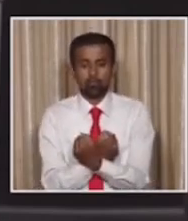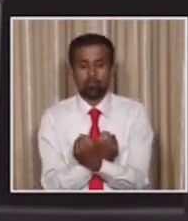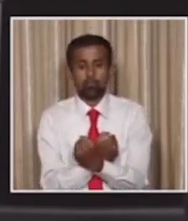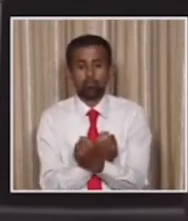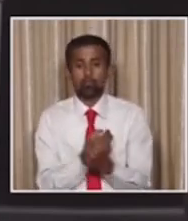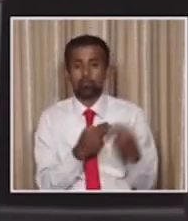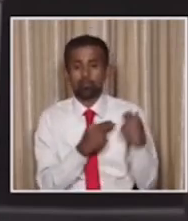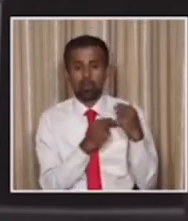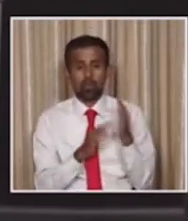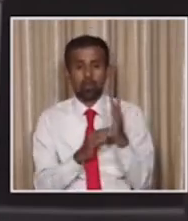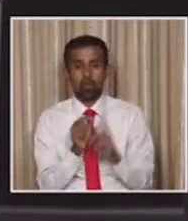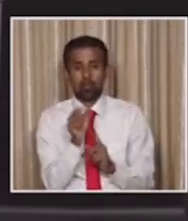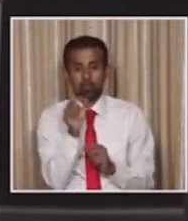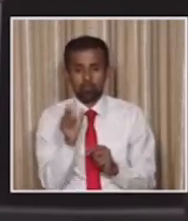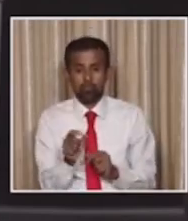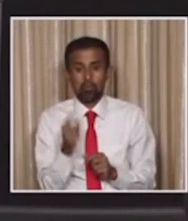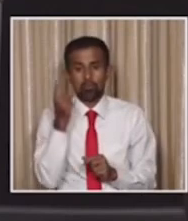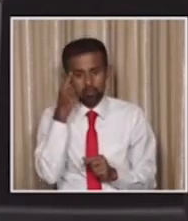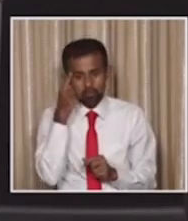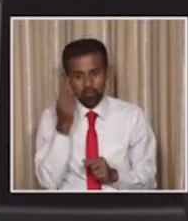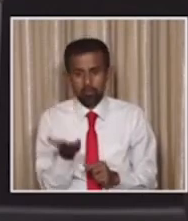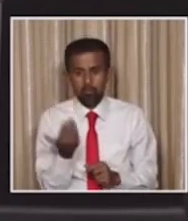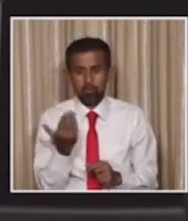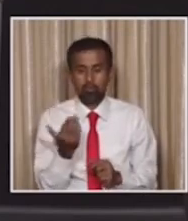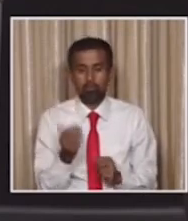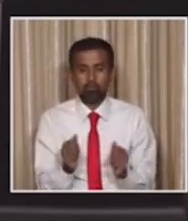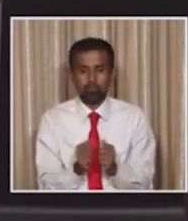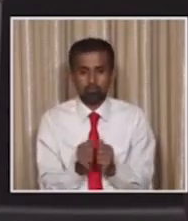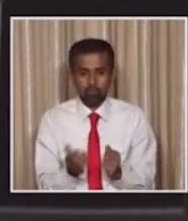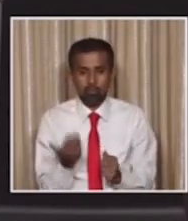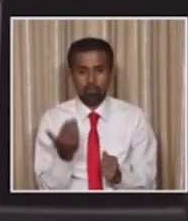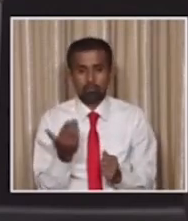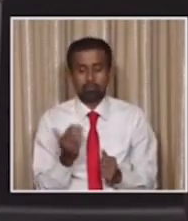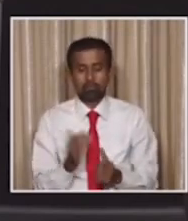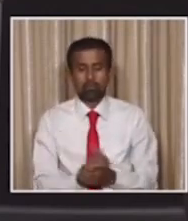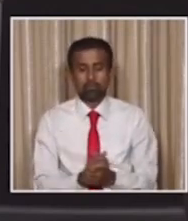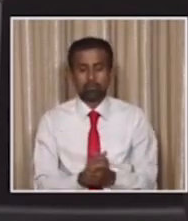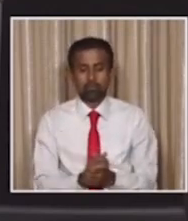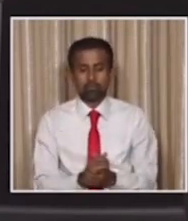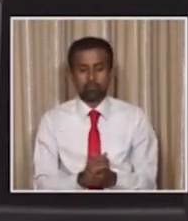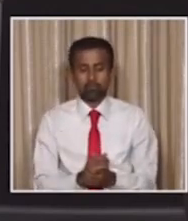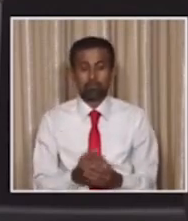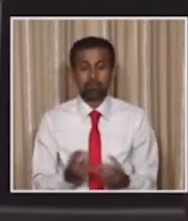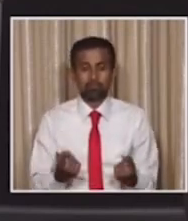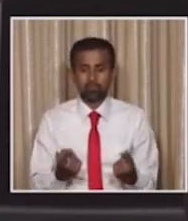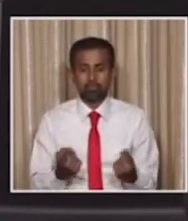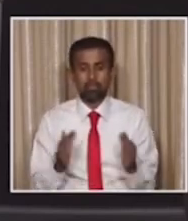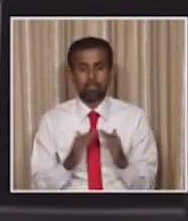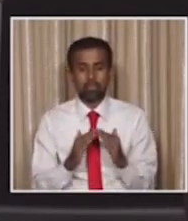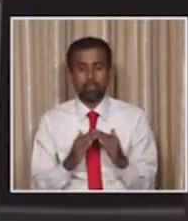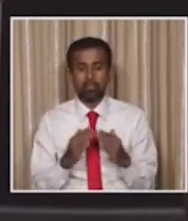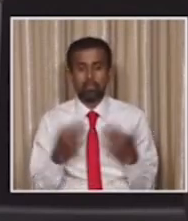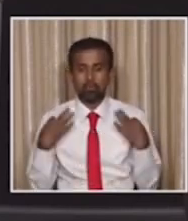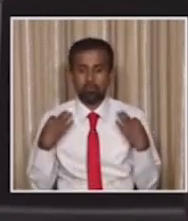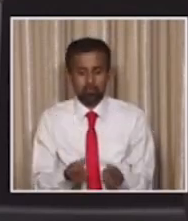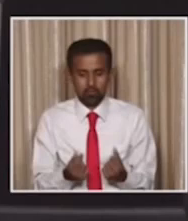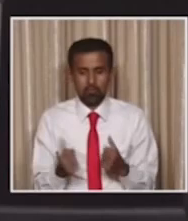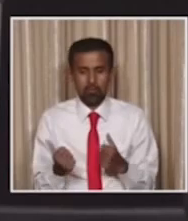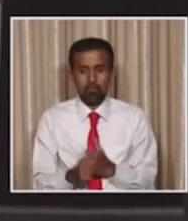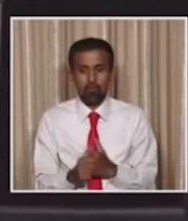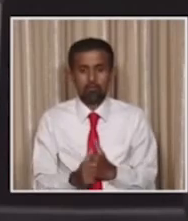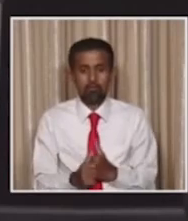அனர்த்தத்தால் பாதிக்கப்பட்ட மனுஷனால் பாதிக்கப்பட்ட மக்களுக்கு வீடமைப்பு திட்டங்களை பெற்றுக் கொடுக்கக்கூடிய நடவடிக்கைகளை எடுக்க வேண்டும். அத்தோடு இந்த